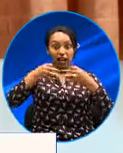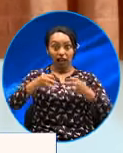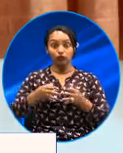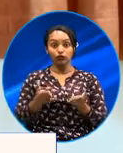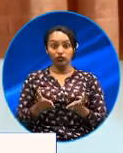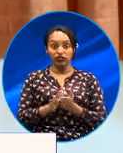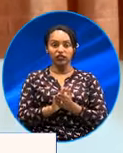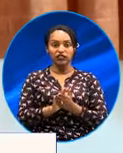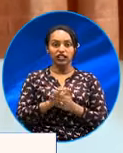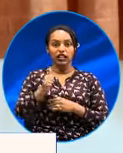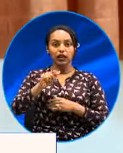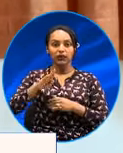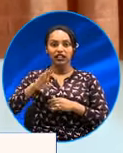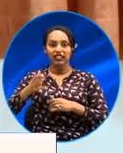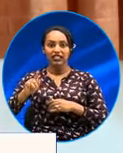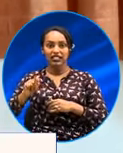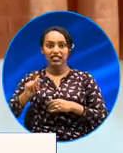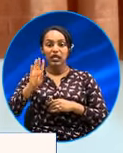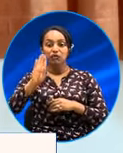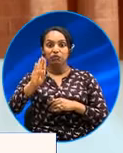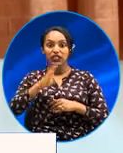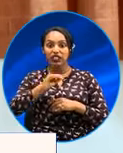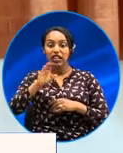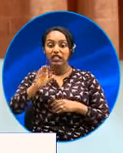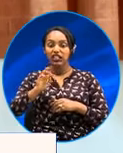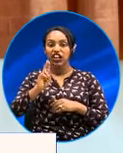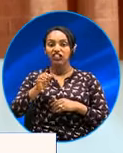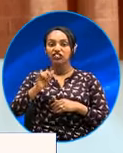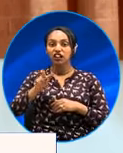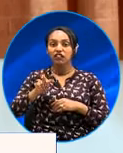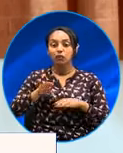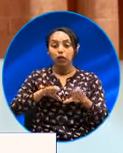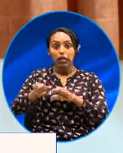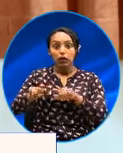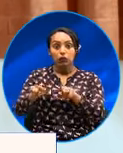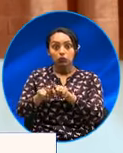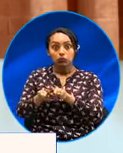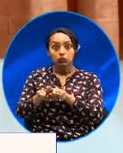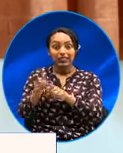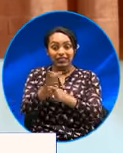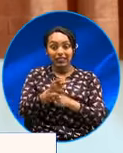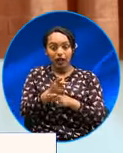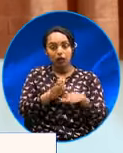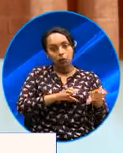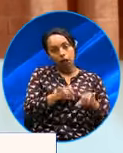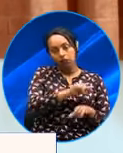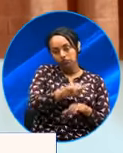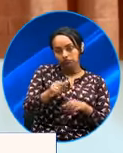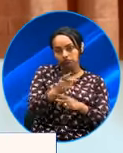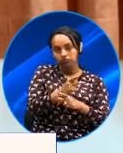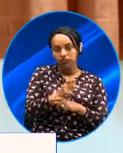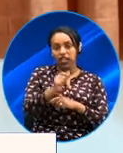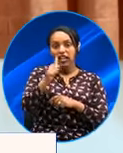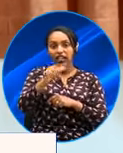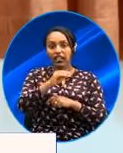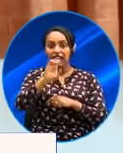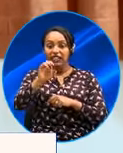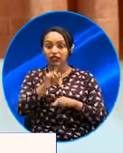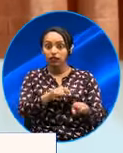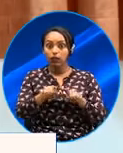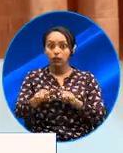የሚተላለፉትን ሄፓታይተስ ቢ እና ሲን ለኤች አይ ቪ የምናደርገውን አይነት ጥንቃቄ ማድረግ፣ ሄፓታይተስ ኤ እና ኢን